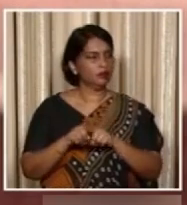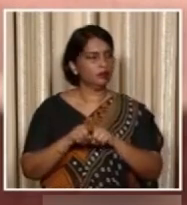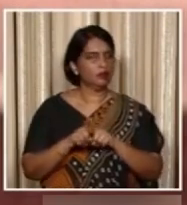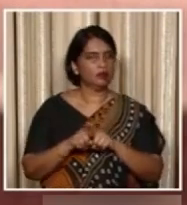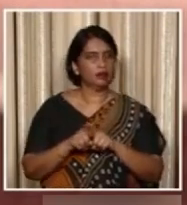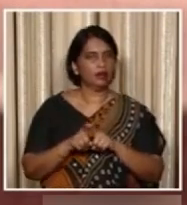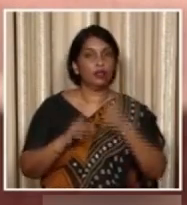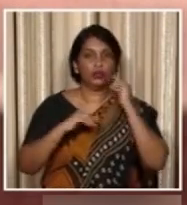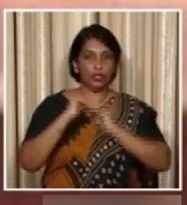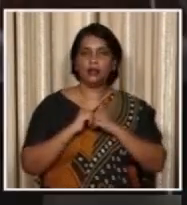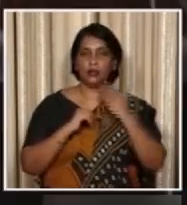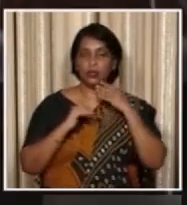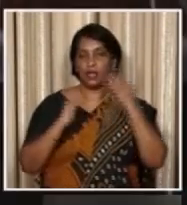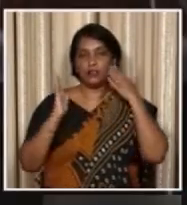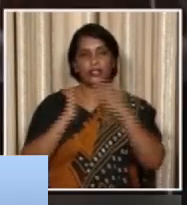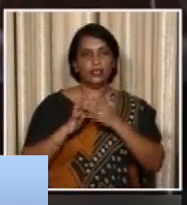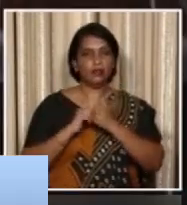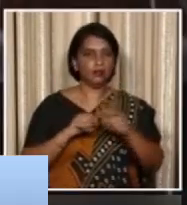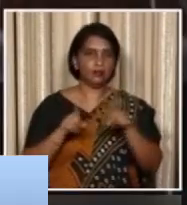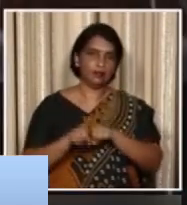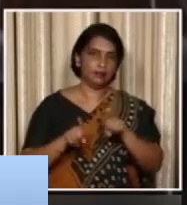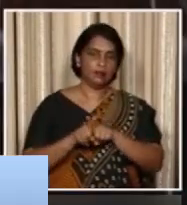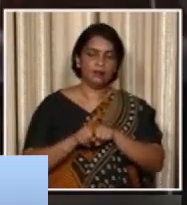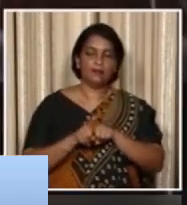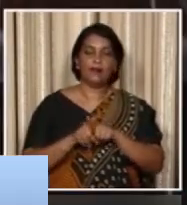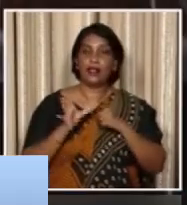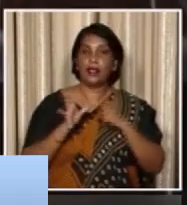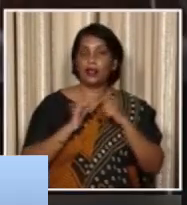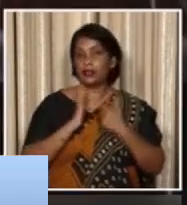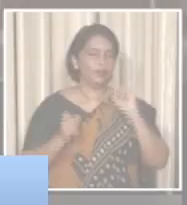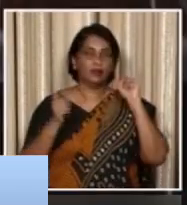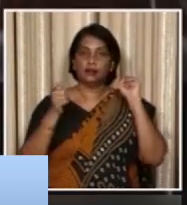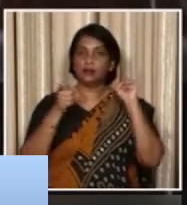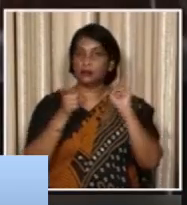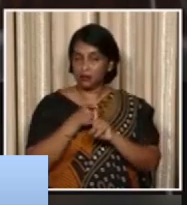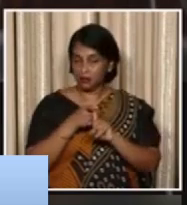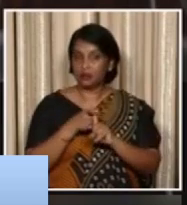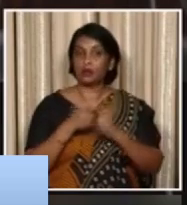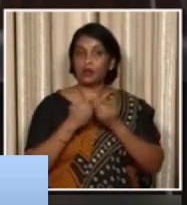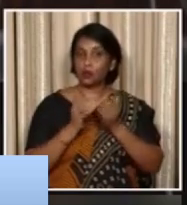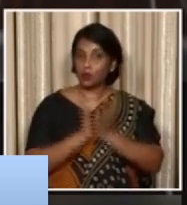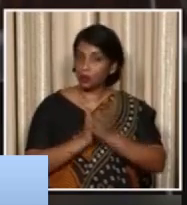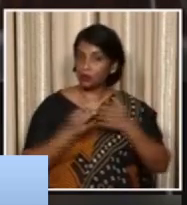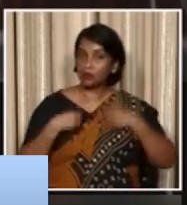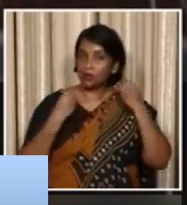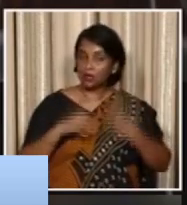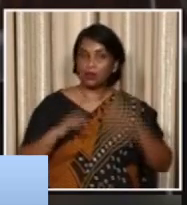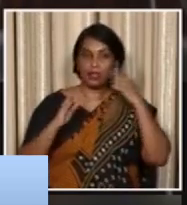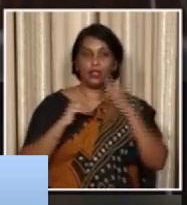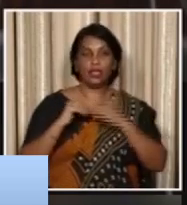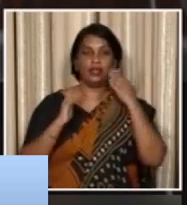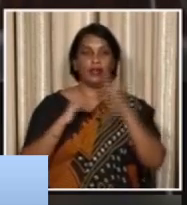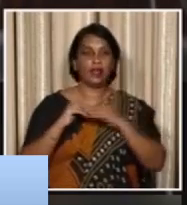ඒවට ෆවුන්ඩින් මොඩියුල් එකක් තියෙනවා. AI තාක්ෂණය නිසා යුද්ධයේ අලුත් හැඩයක් කරන් තියෙනවා. Taman විනාශ නොවි සතුරා විනාශ